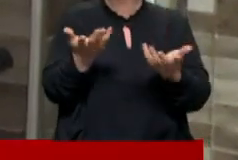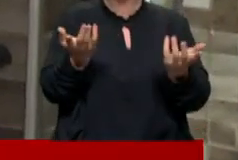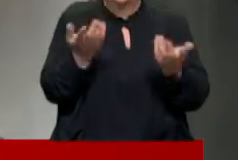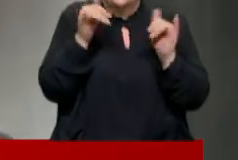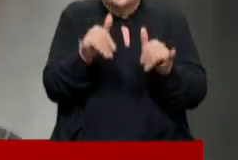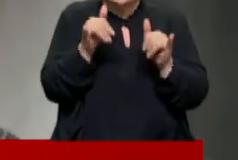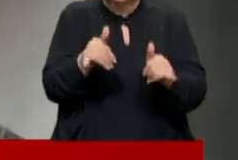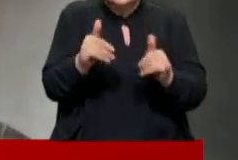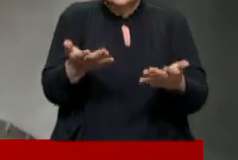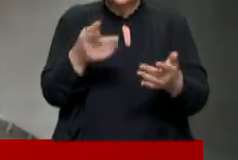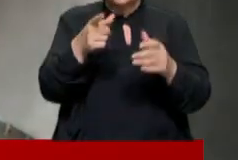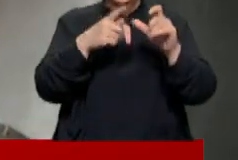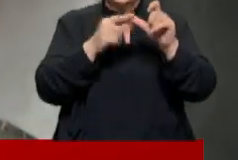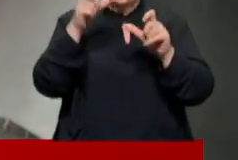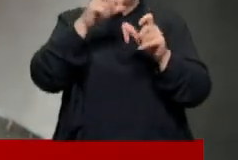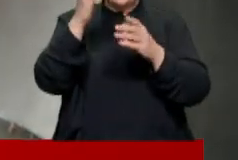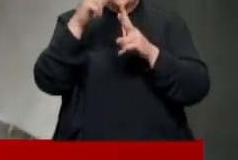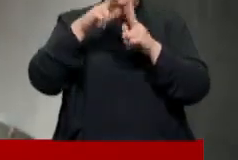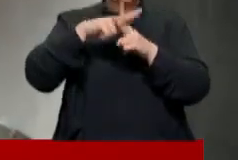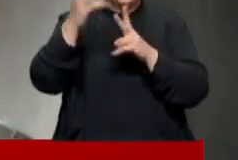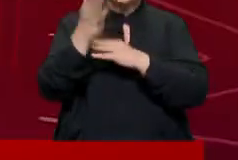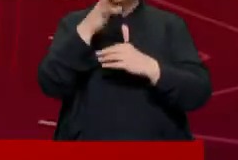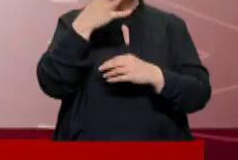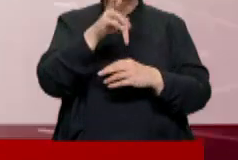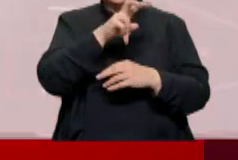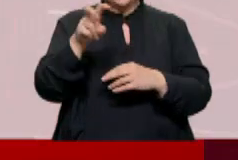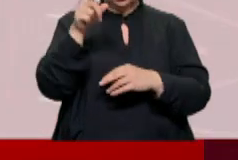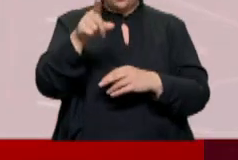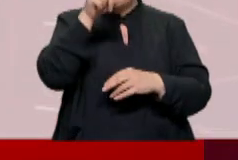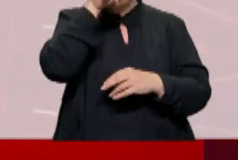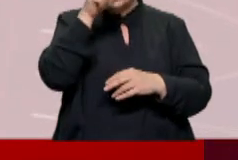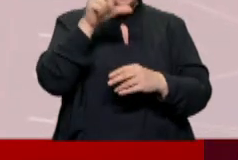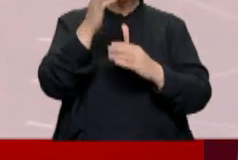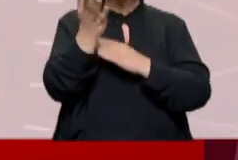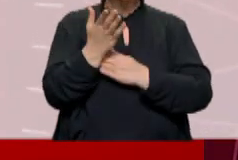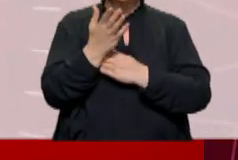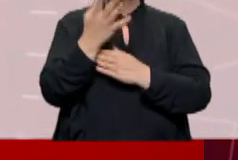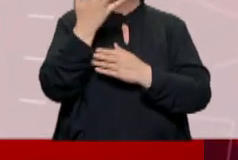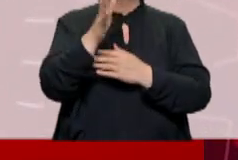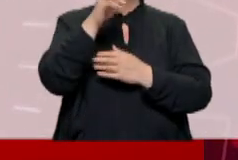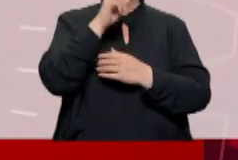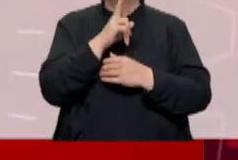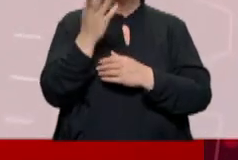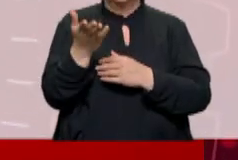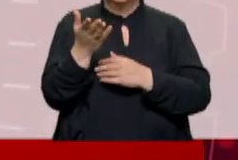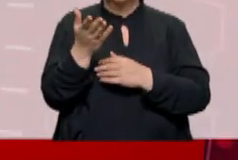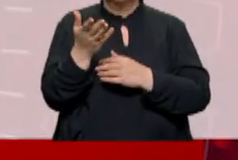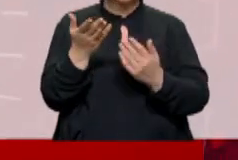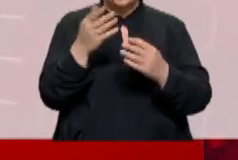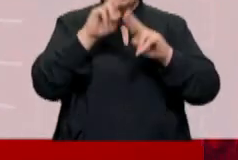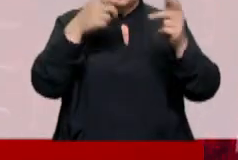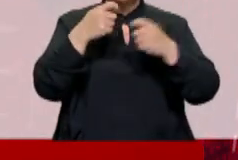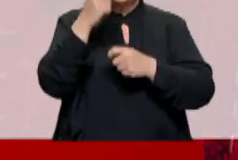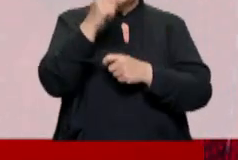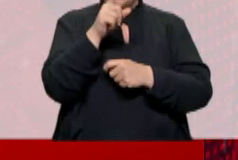Kullandığımız şey aynı. Bu dükkana Şubat ayında gelen elektrik faturası 4800 lira. Mart ayında gelen elektrik faturası ise 5200 lira. Esnaf